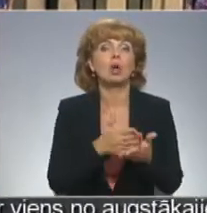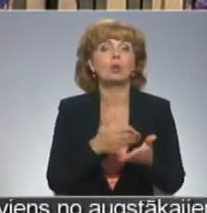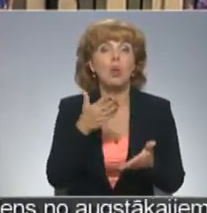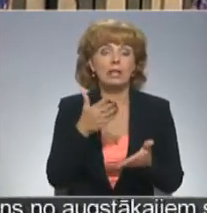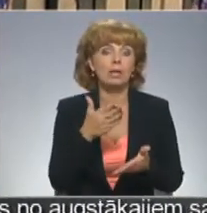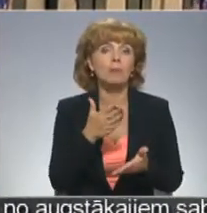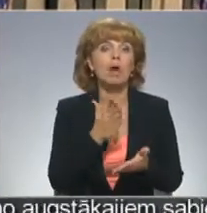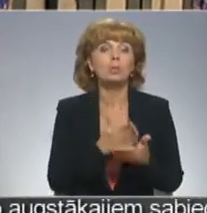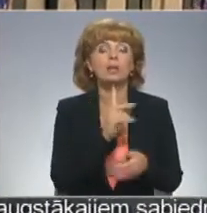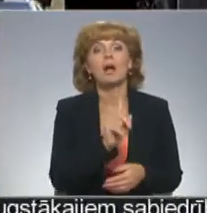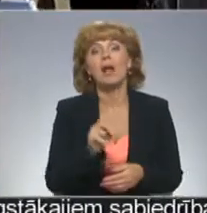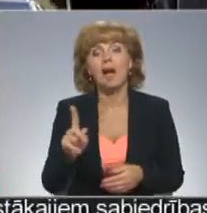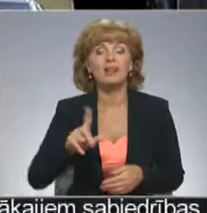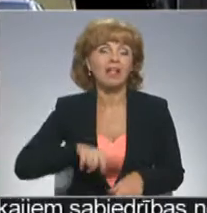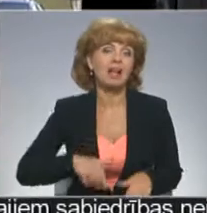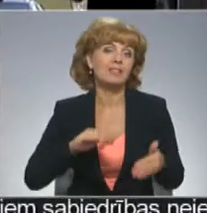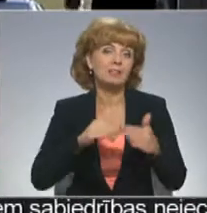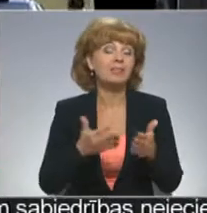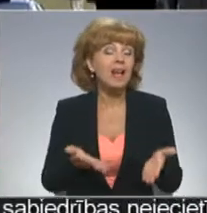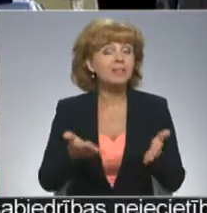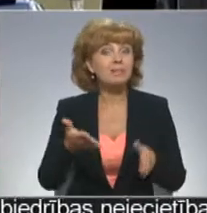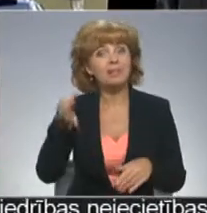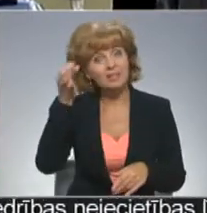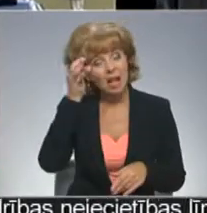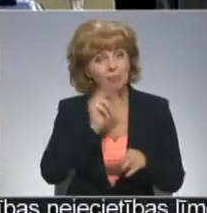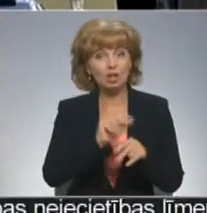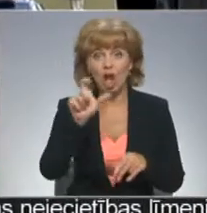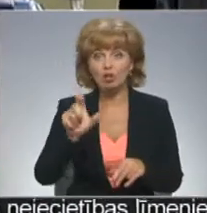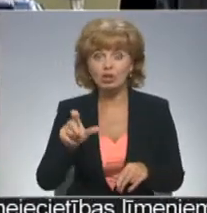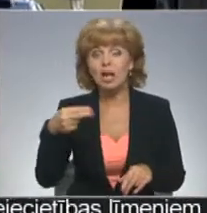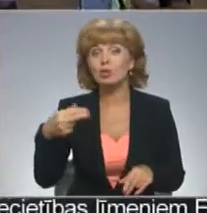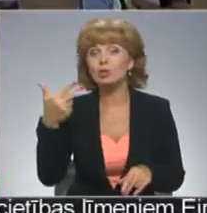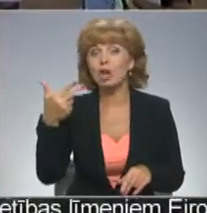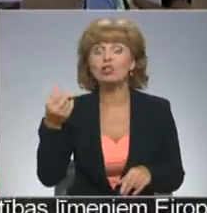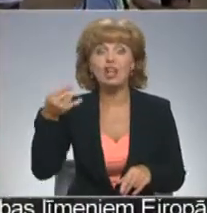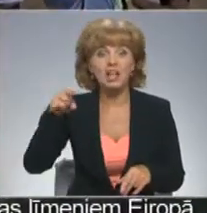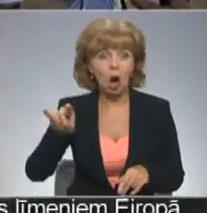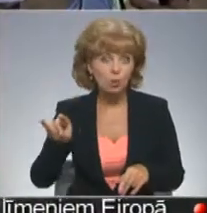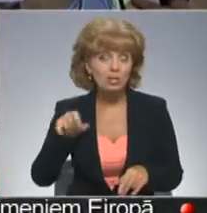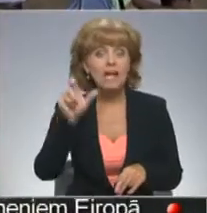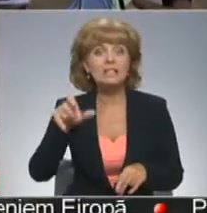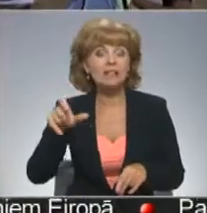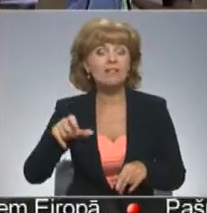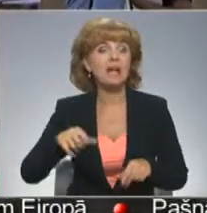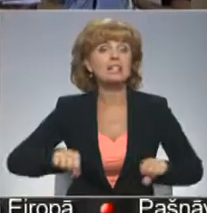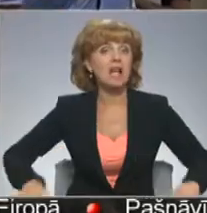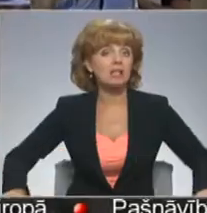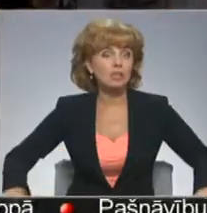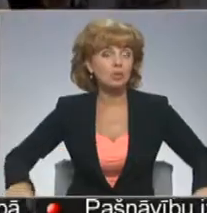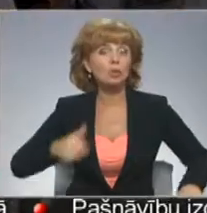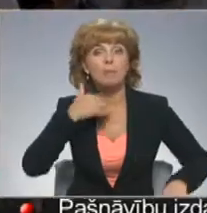gandrīz katrā Latvijas pilsētā. Spilgtās atmiņās režisorei ir 23. Augusts, kad cilvēki sadevās rokās Baltijas